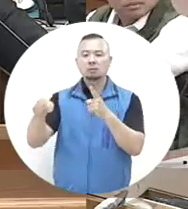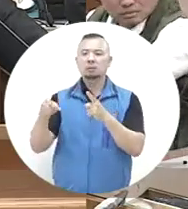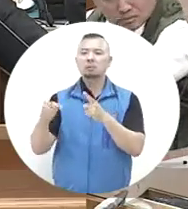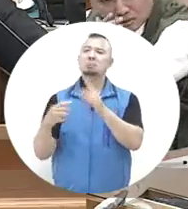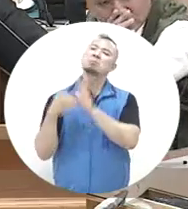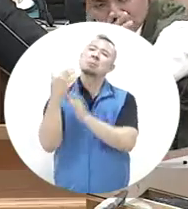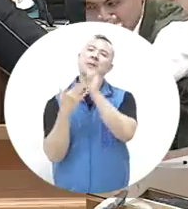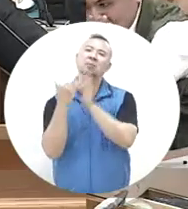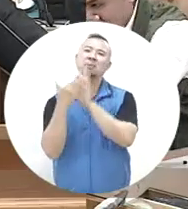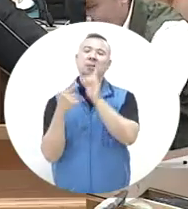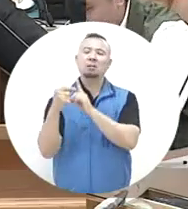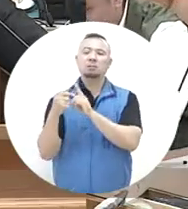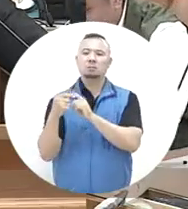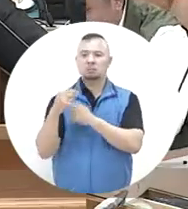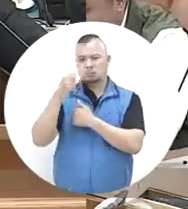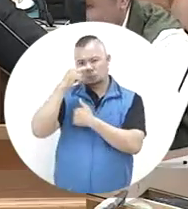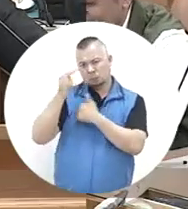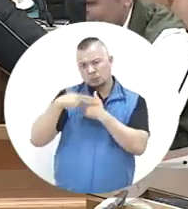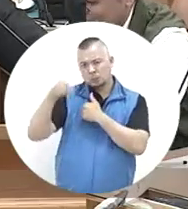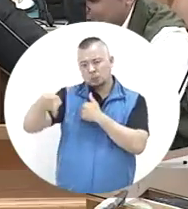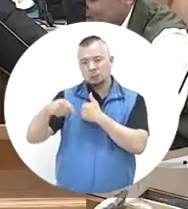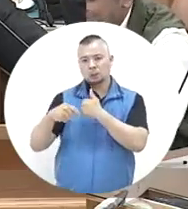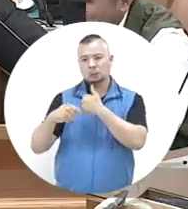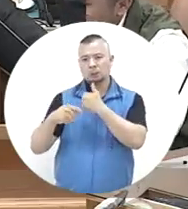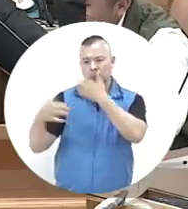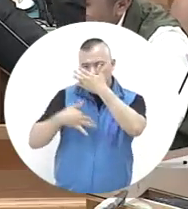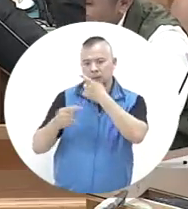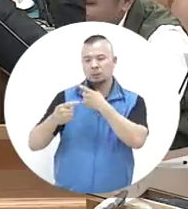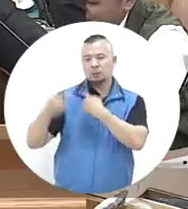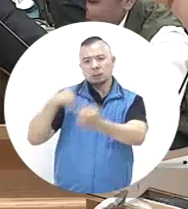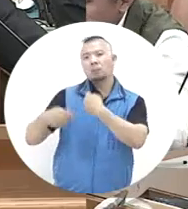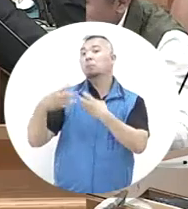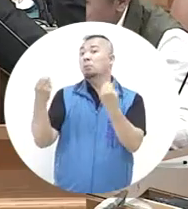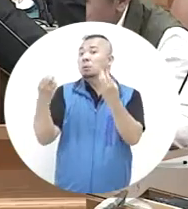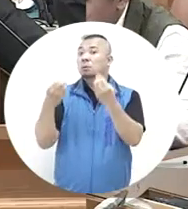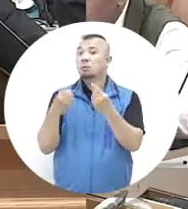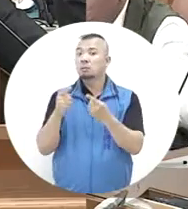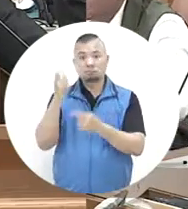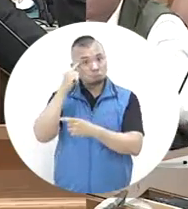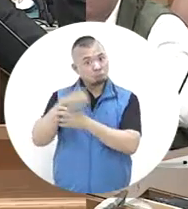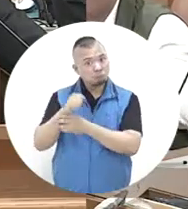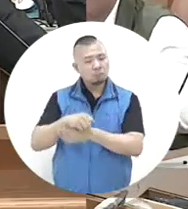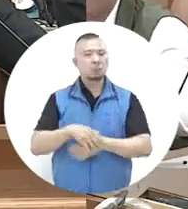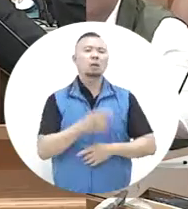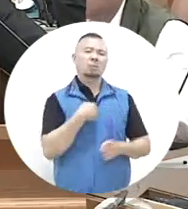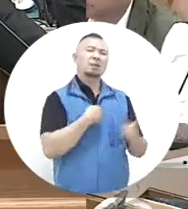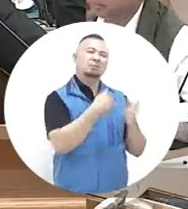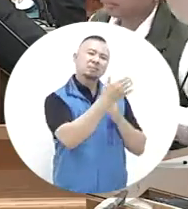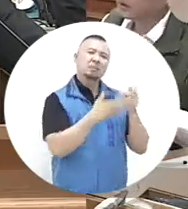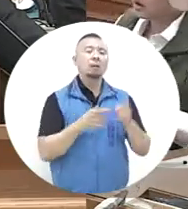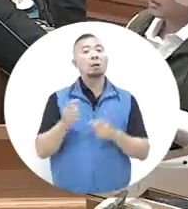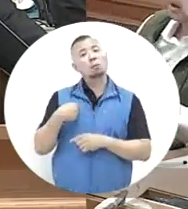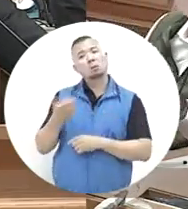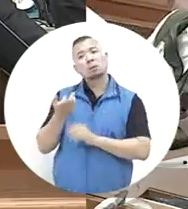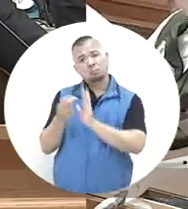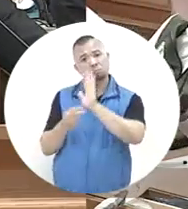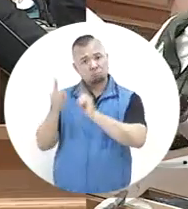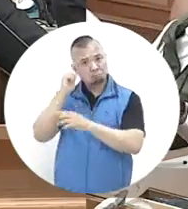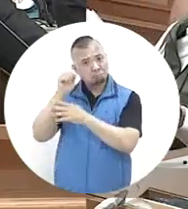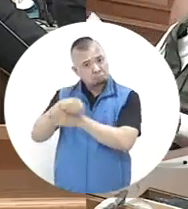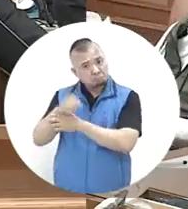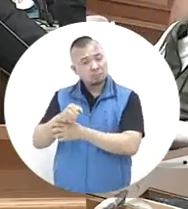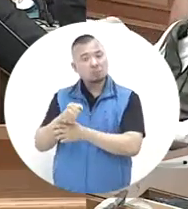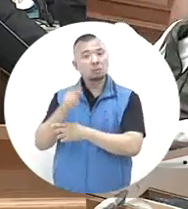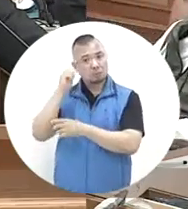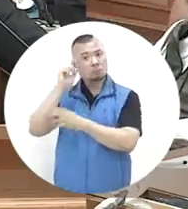不能欺压，这样你认同吗？ 我们要彼此互相， 不然我讲啊， 沟通了解吧， 认同跟不